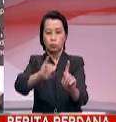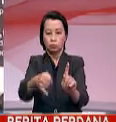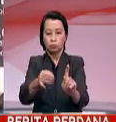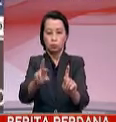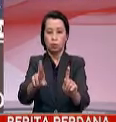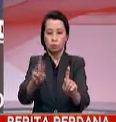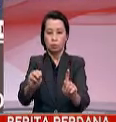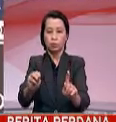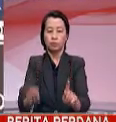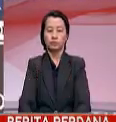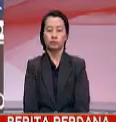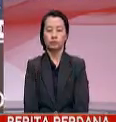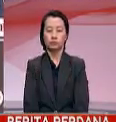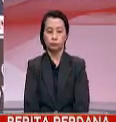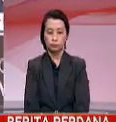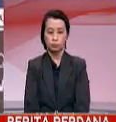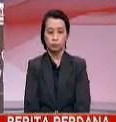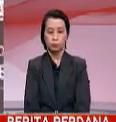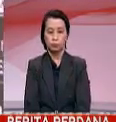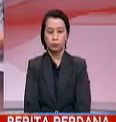RM1 juta.